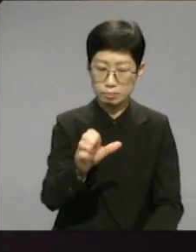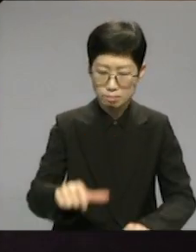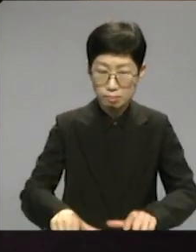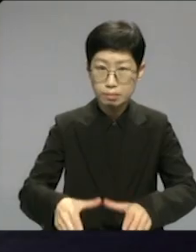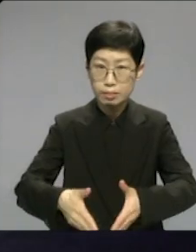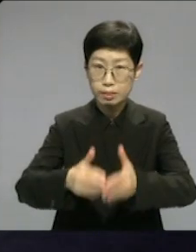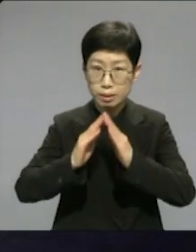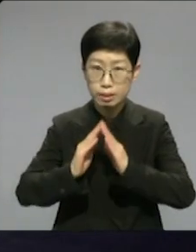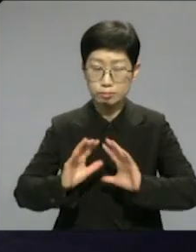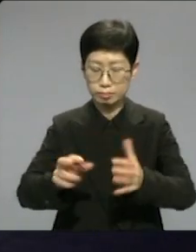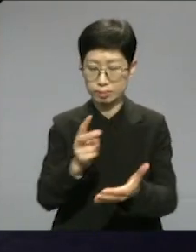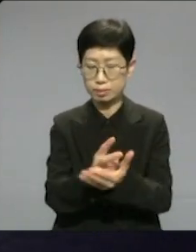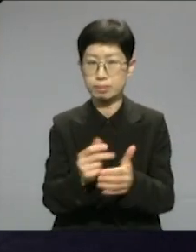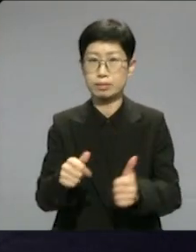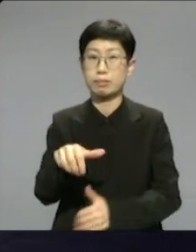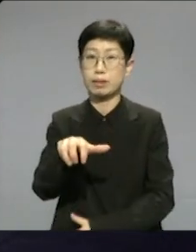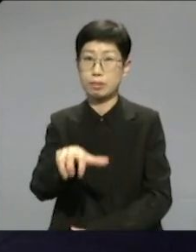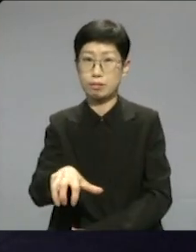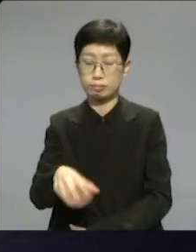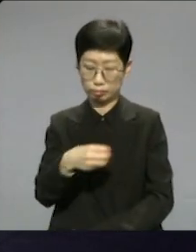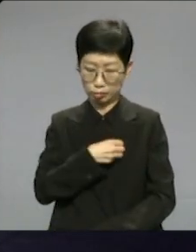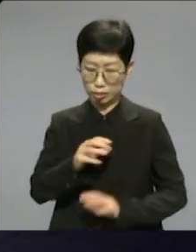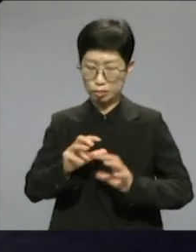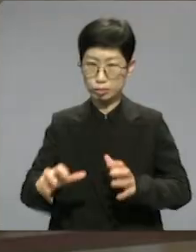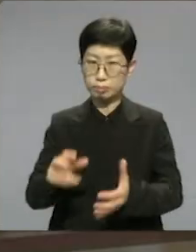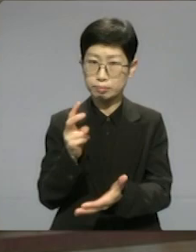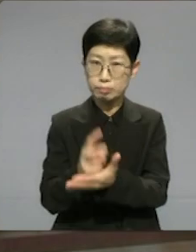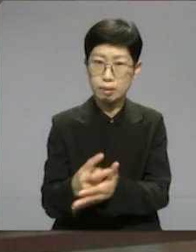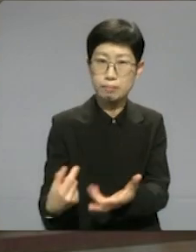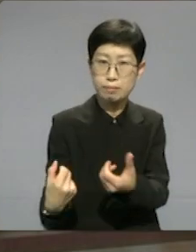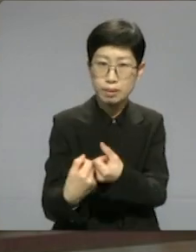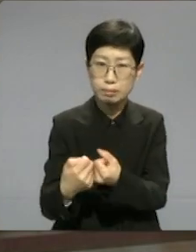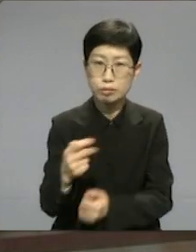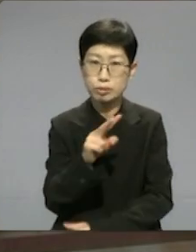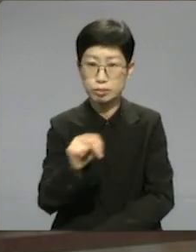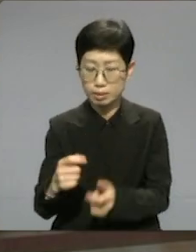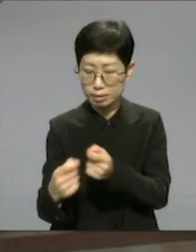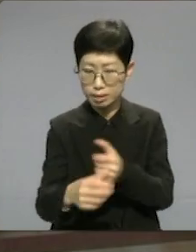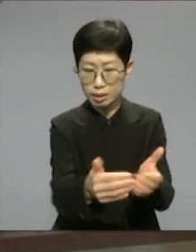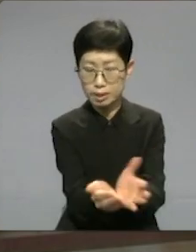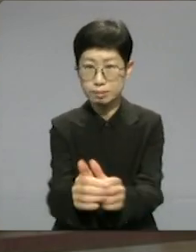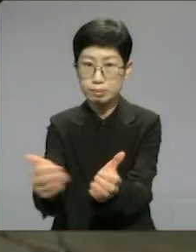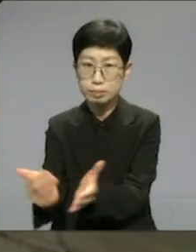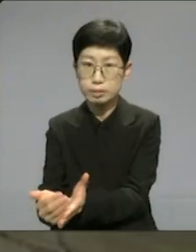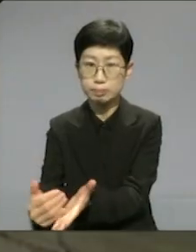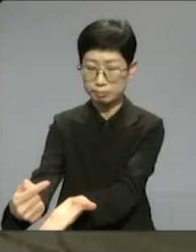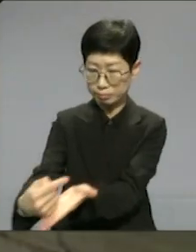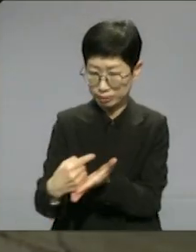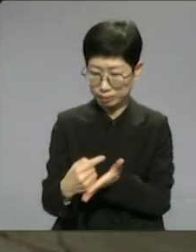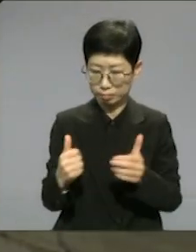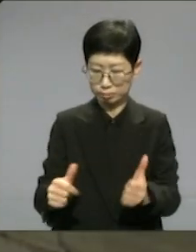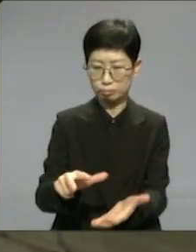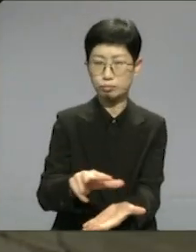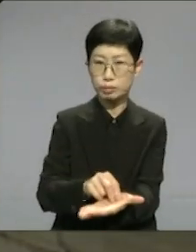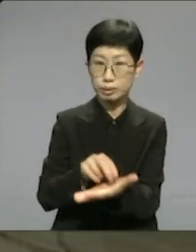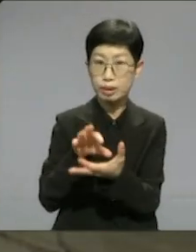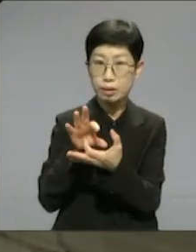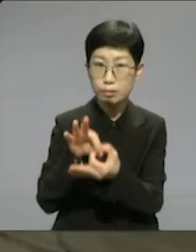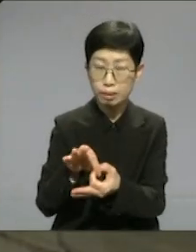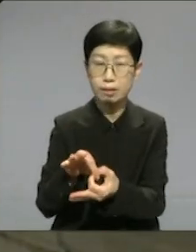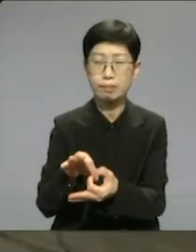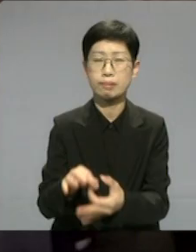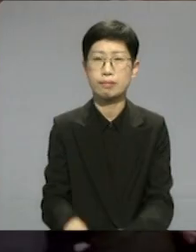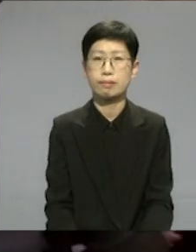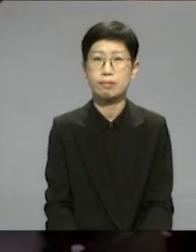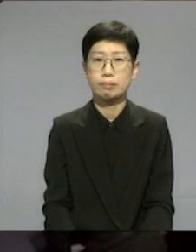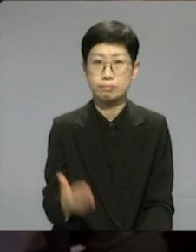설립된 국제사법재판소는 회원국의 법적 분쟁과 유엔 산하기구들이 회부한 법적 사안들을 다루고 있습니다.